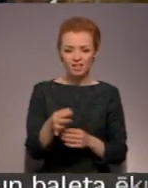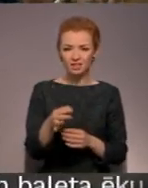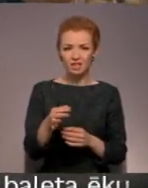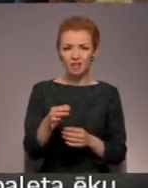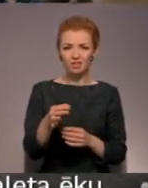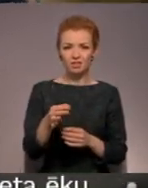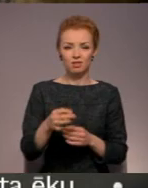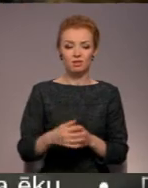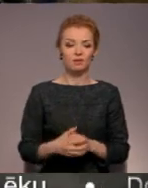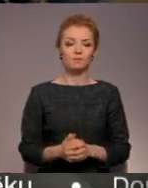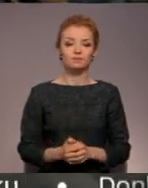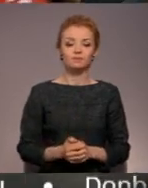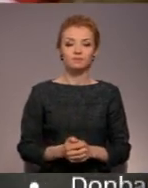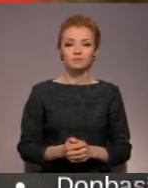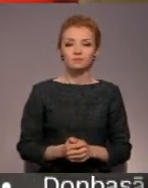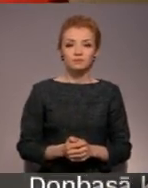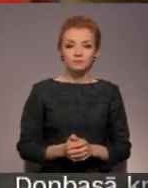sprieduma.